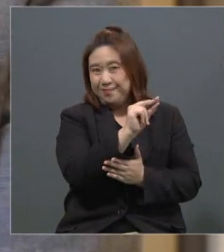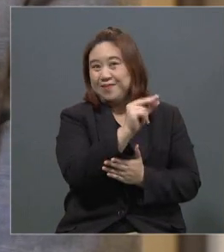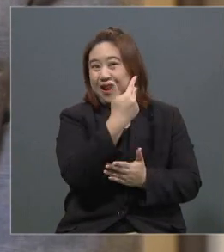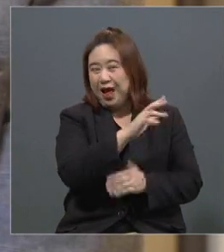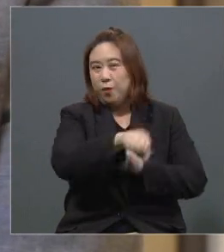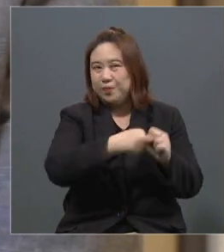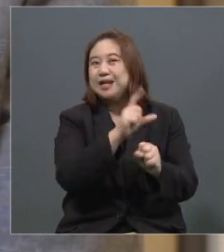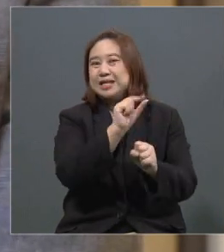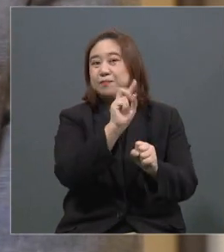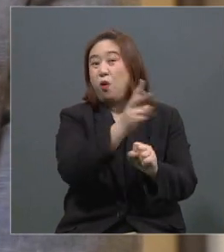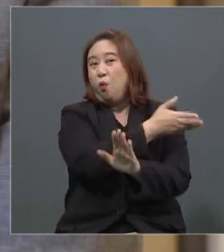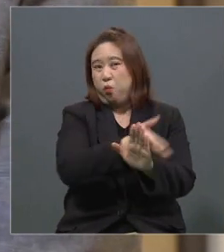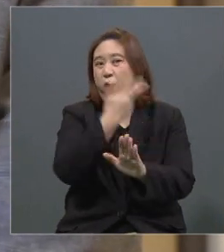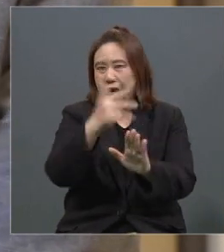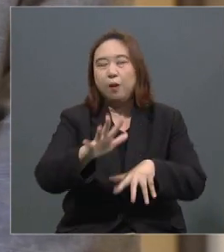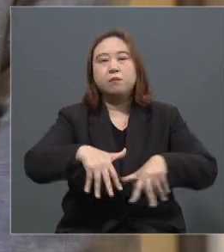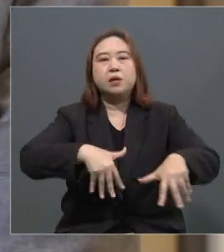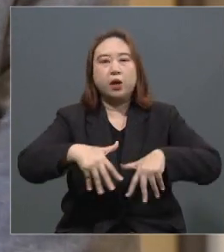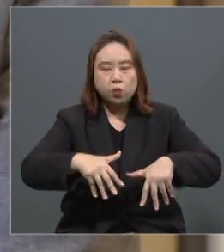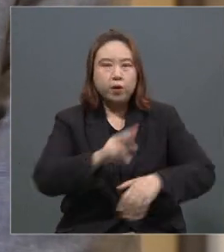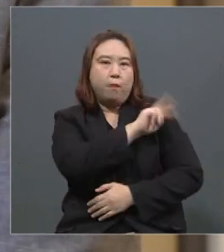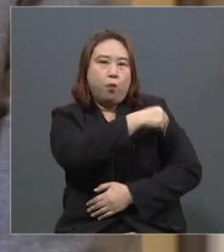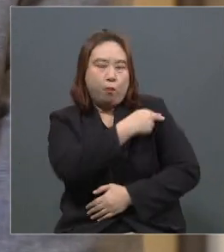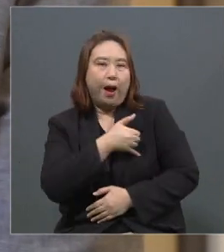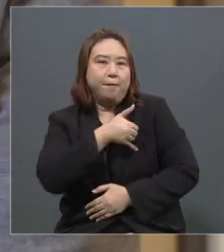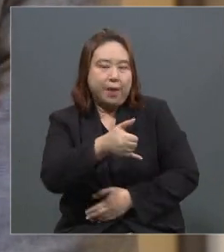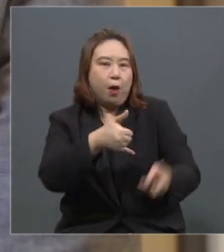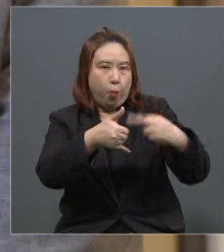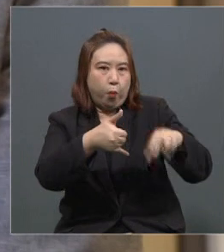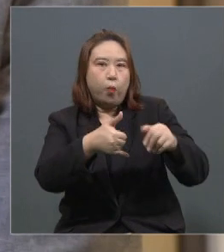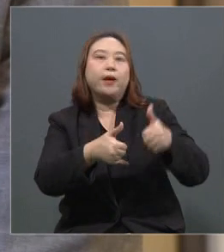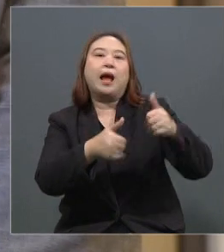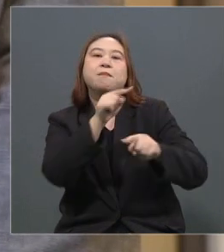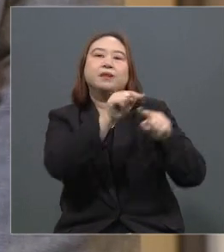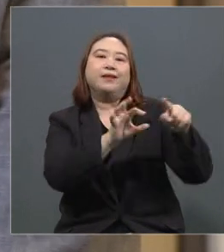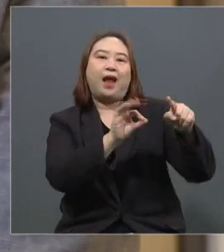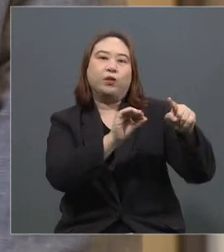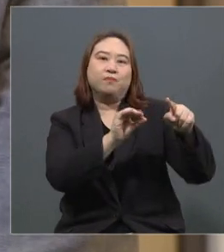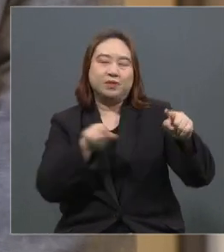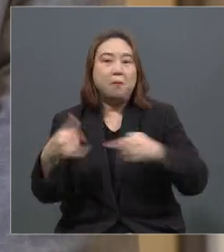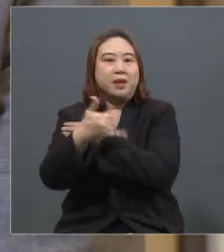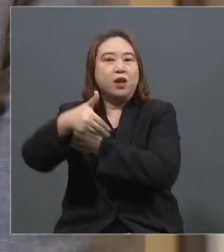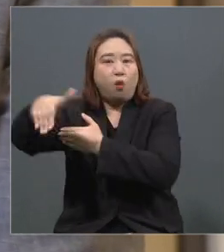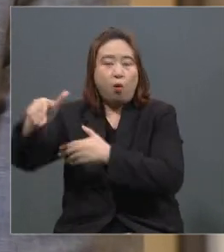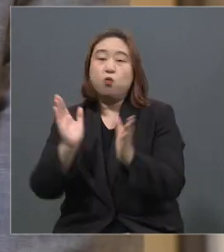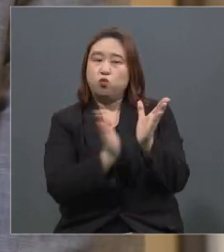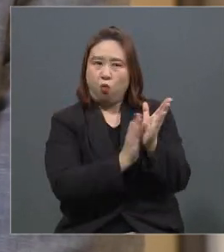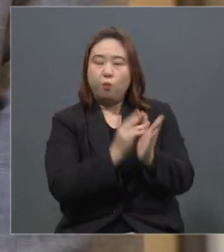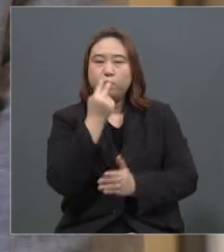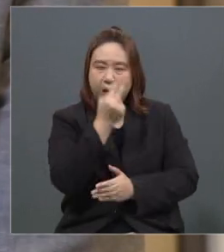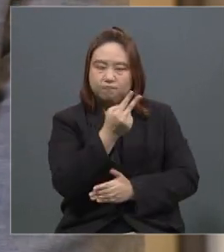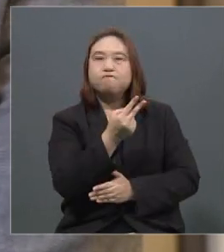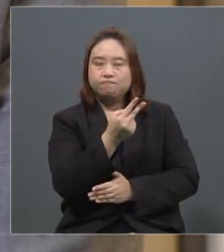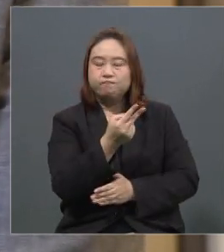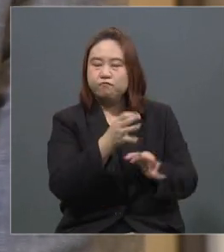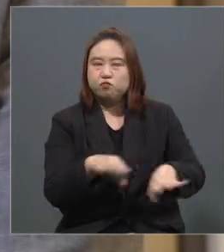ปีทำให้ประชาชนเข้าถึงการรักษาพยาบาลได้มากกว่า 90%และต่างชาติก็ให้การชื่นชมและเห็นถึงความสำคัญใน